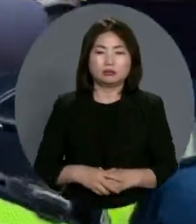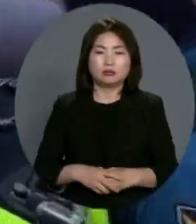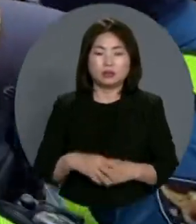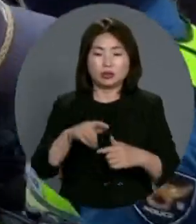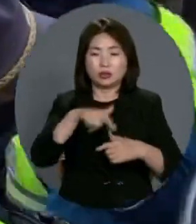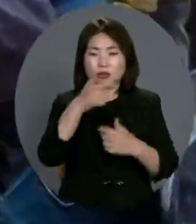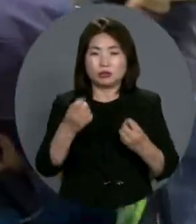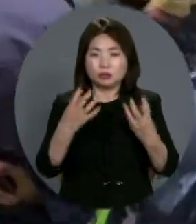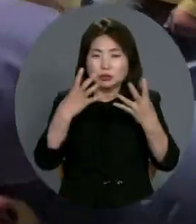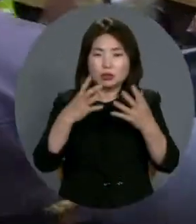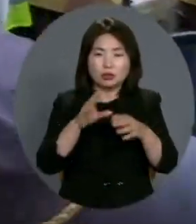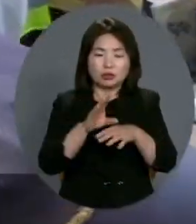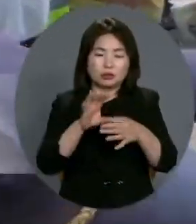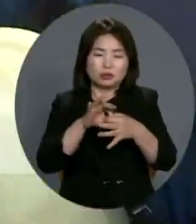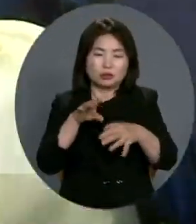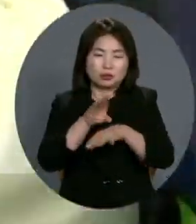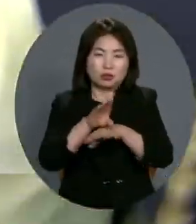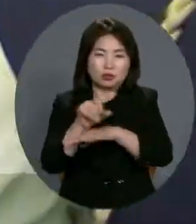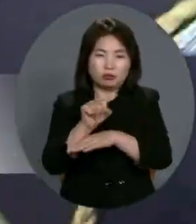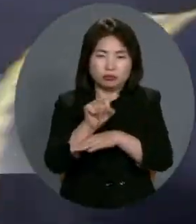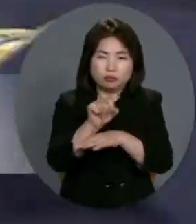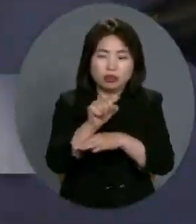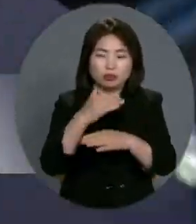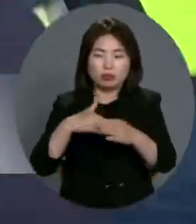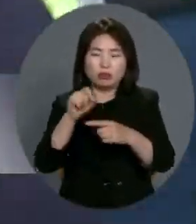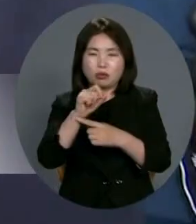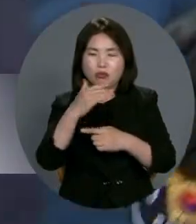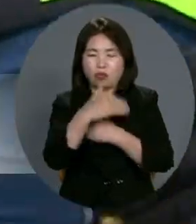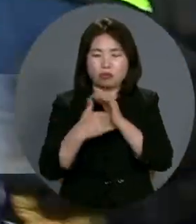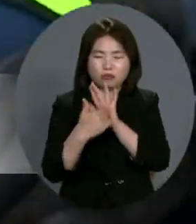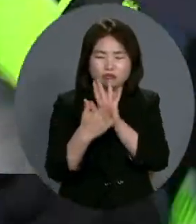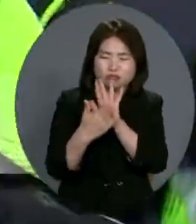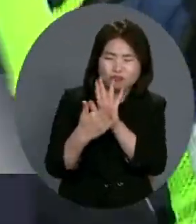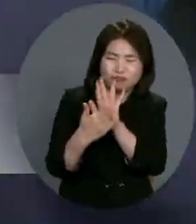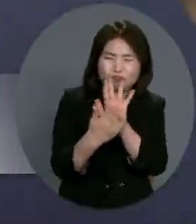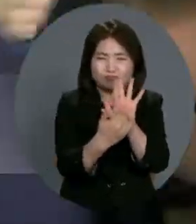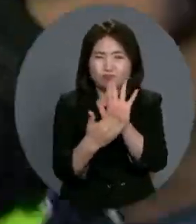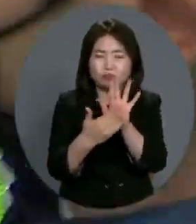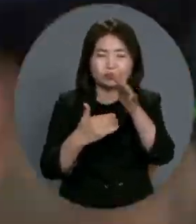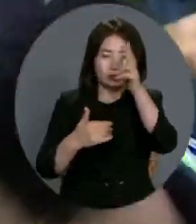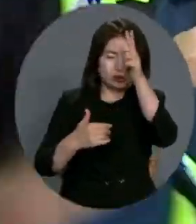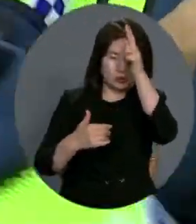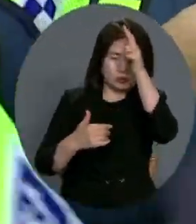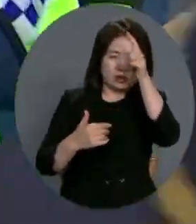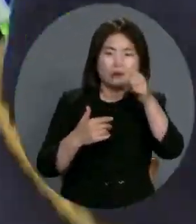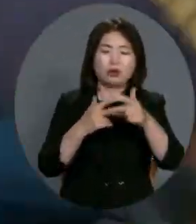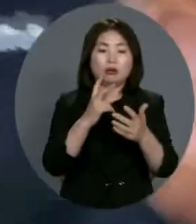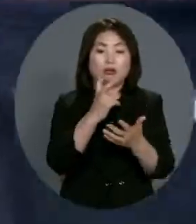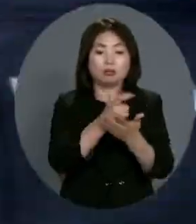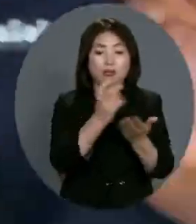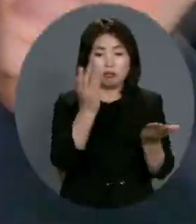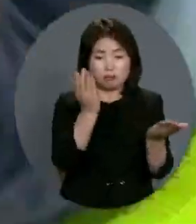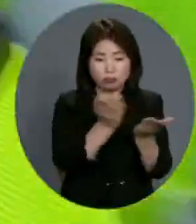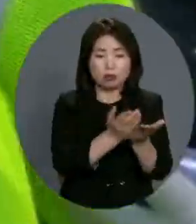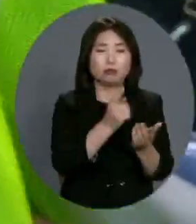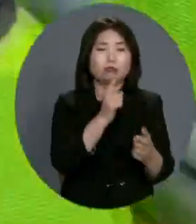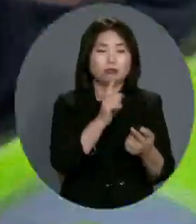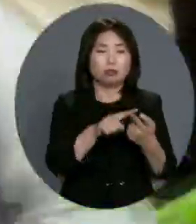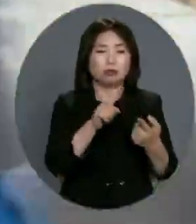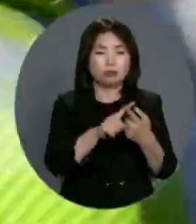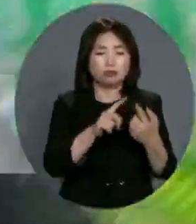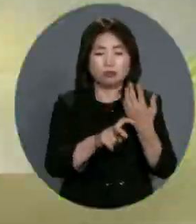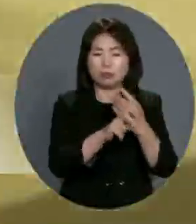퀴어 축제 관련 장비 차량이 들어서자 공무원들이 몸으로 막아섭니다. 경찰은 법원이 적법하다고 판단한